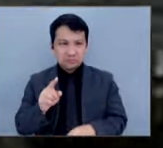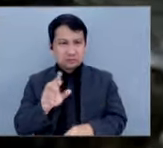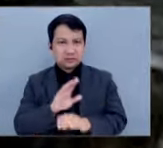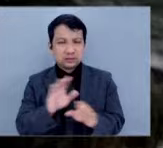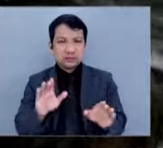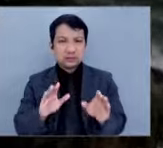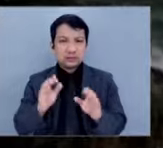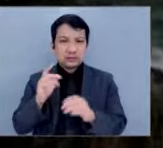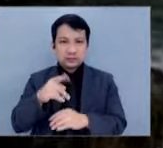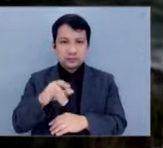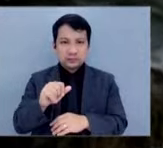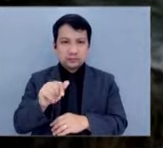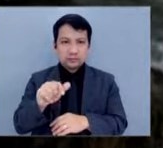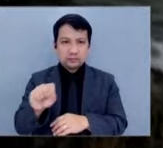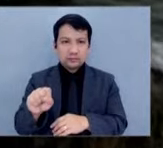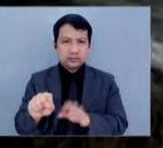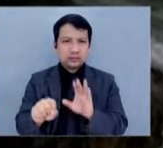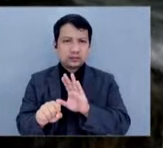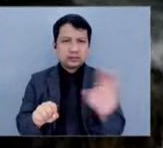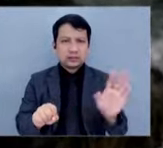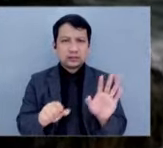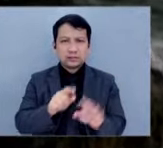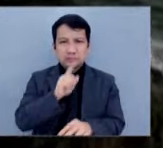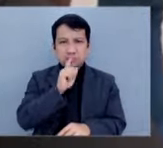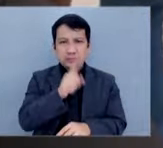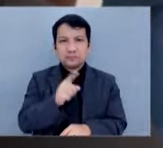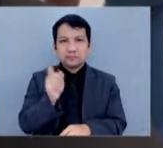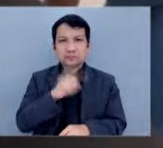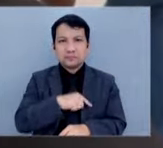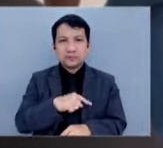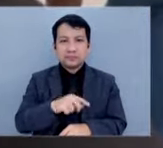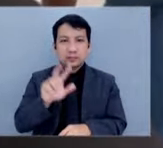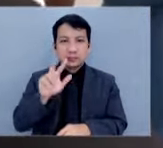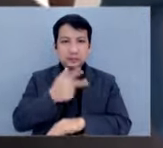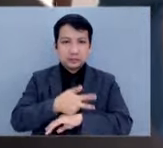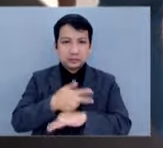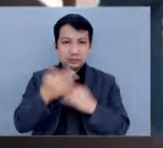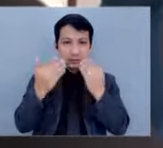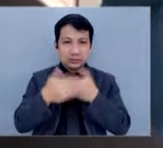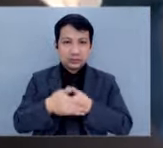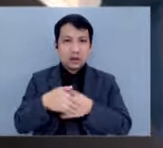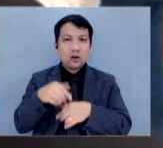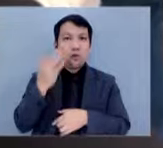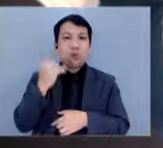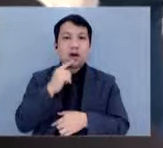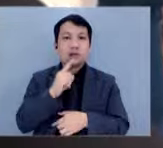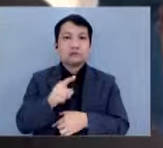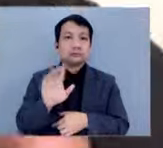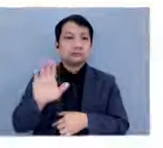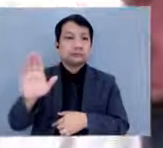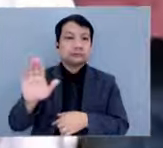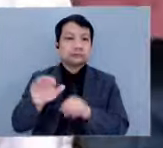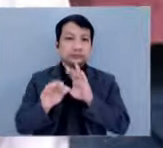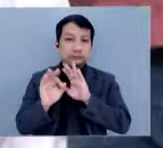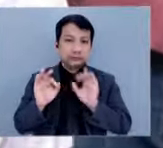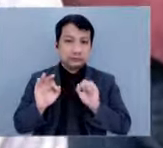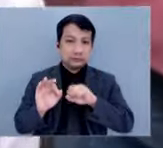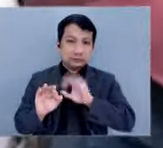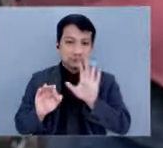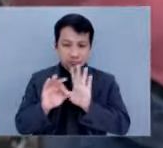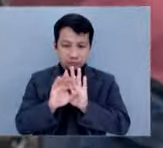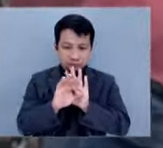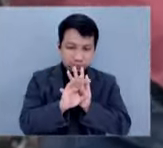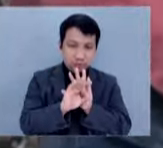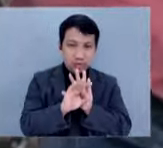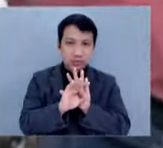PAGASA. Anila, hindi totoong magkakaroon ng 3-day total darkness dahil sa eclipse. Hindi rin daw masisilayan